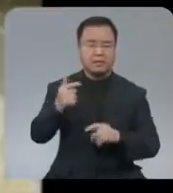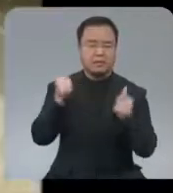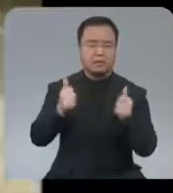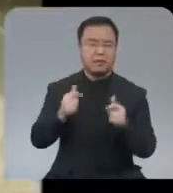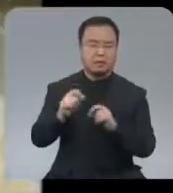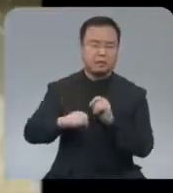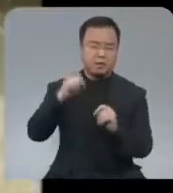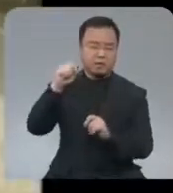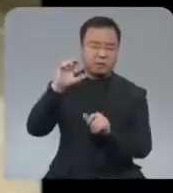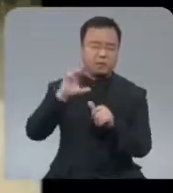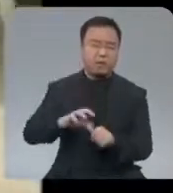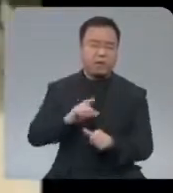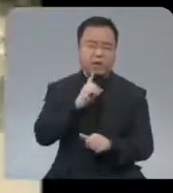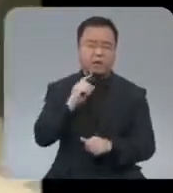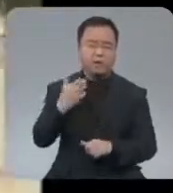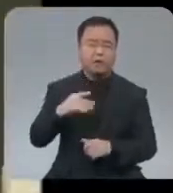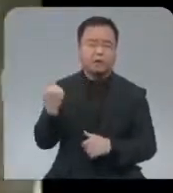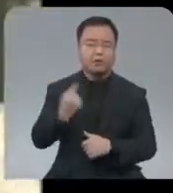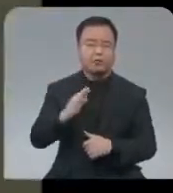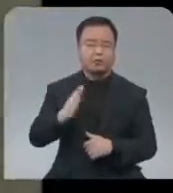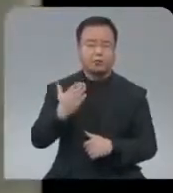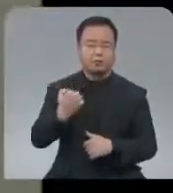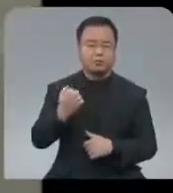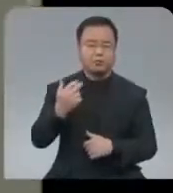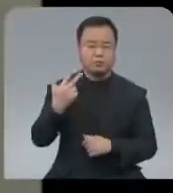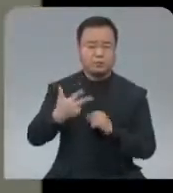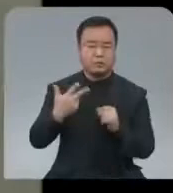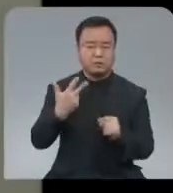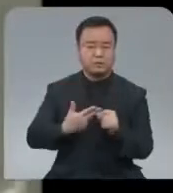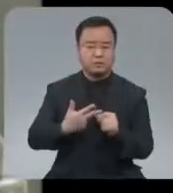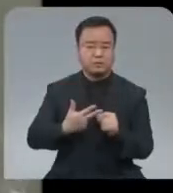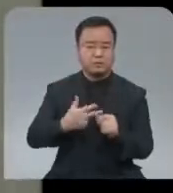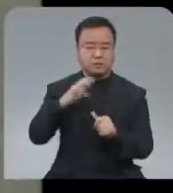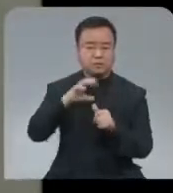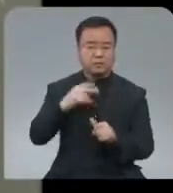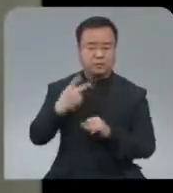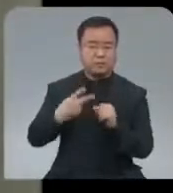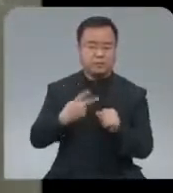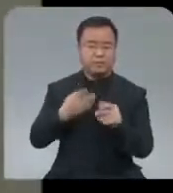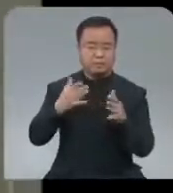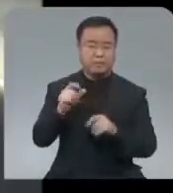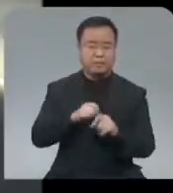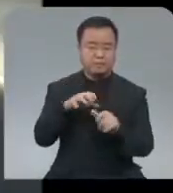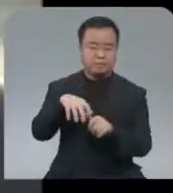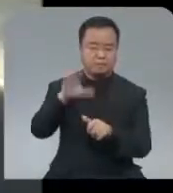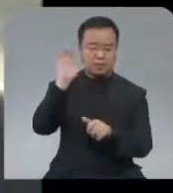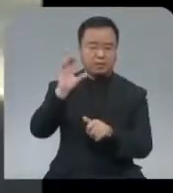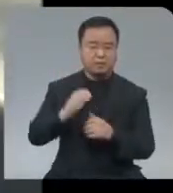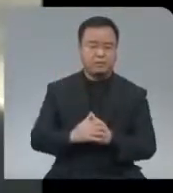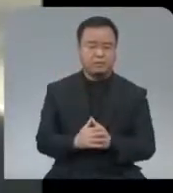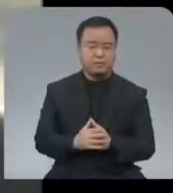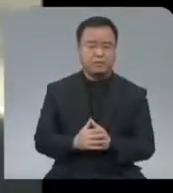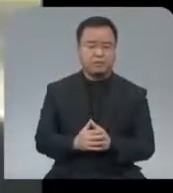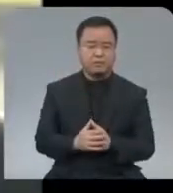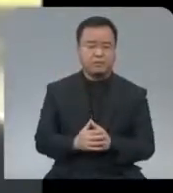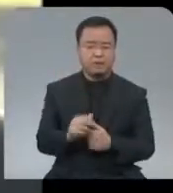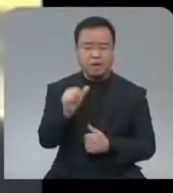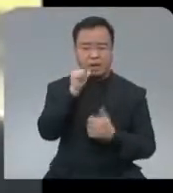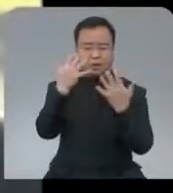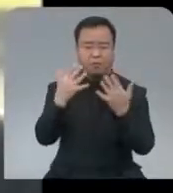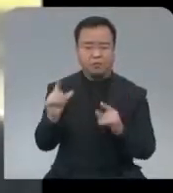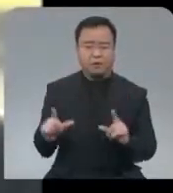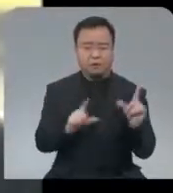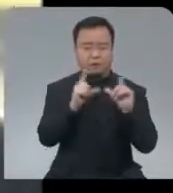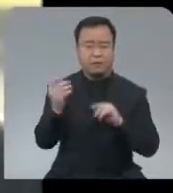全斗焕为了稳定地延长军事政权，直到最后一刻都拒绝总统直选制改宪。他在